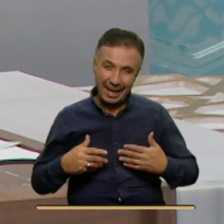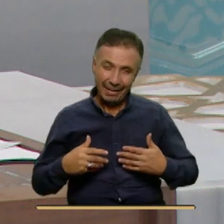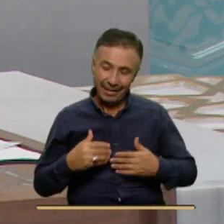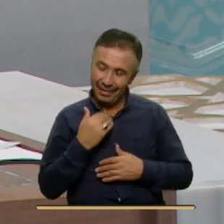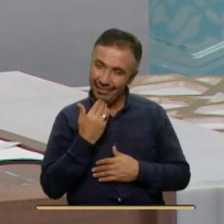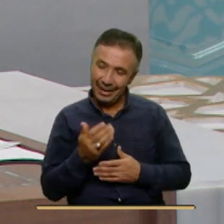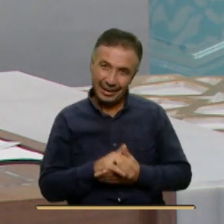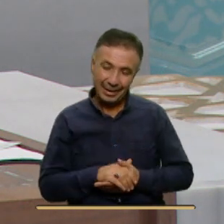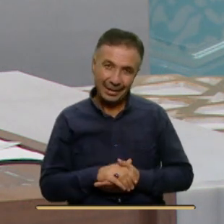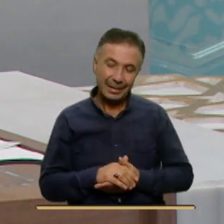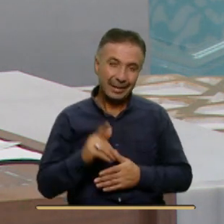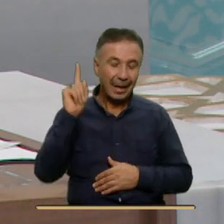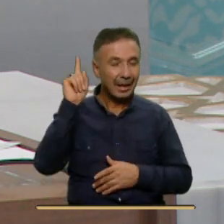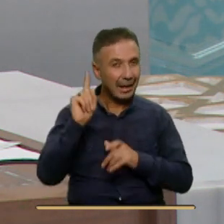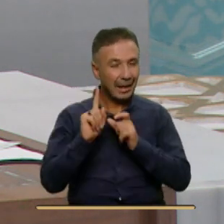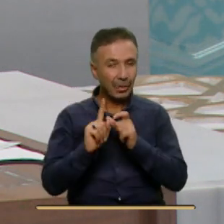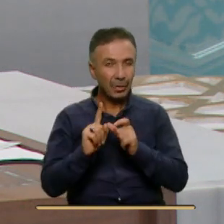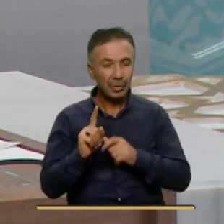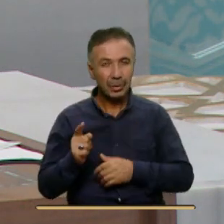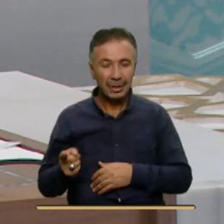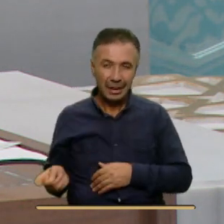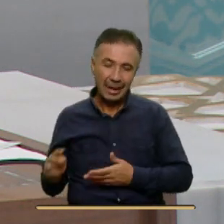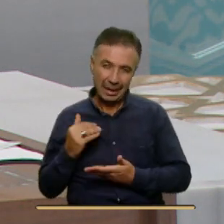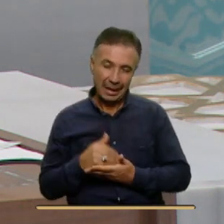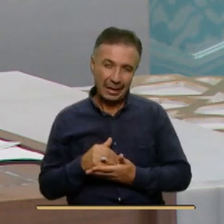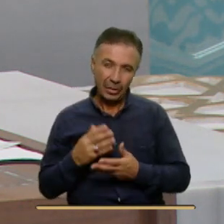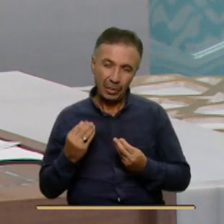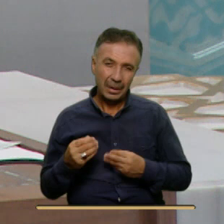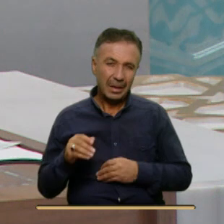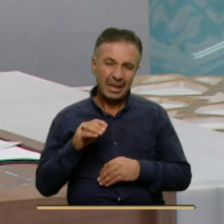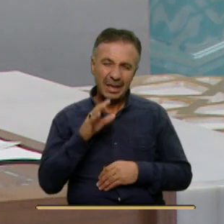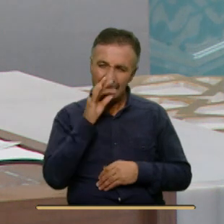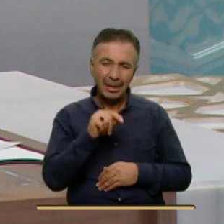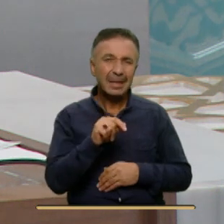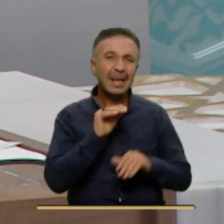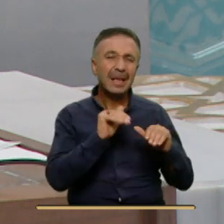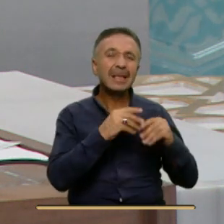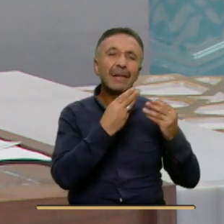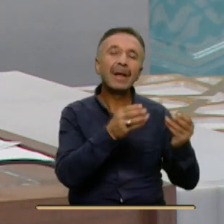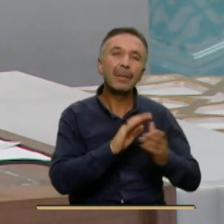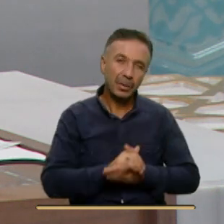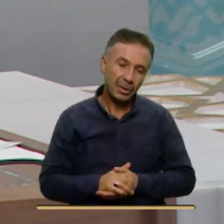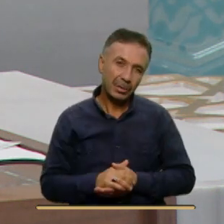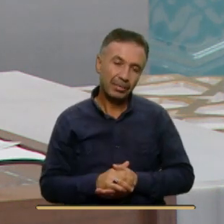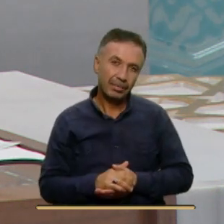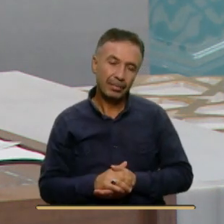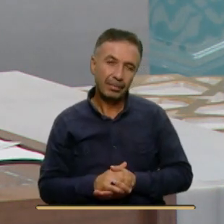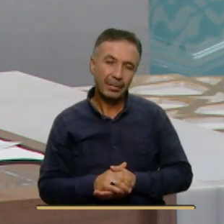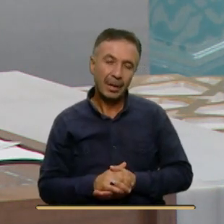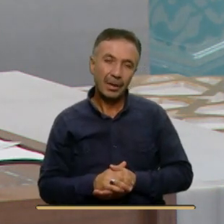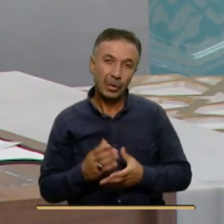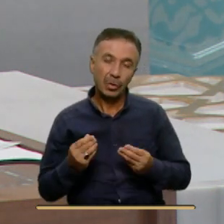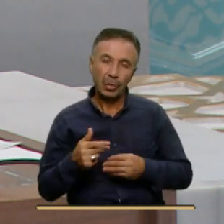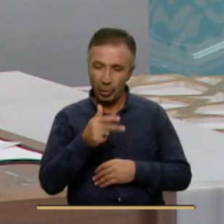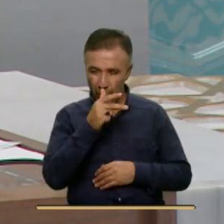kalır. Allah muhafaza cenazeniz olmuş da kimse size destek olmamış, yardım etmemiş. iyice üzüntünüz artar kıymetli